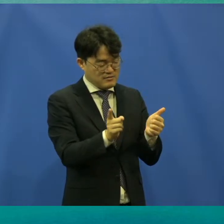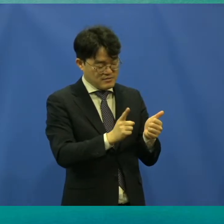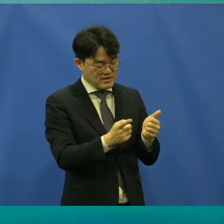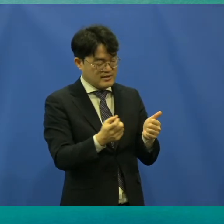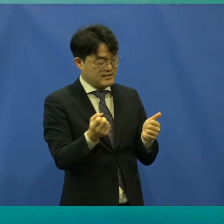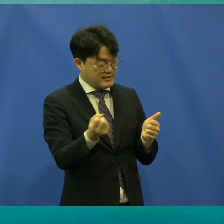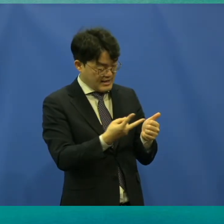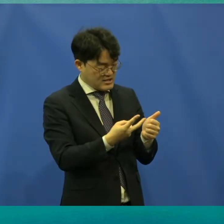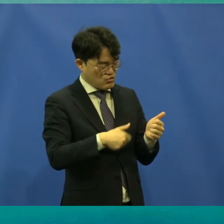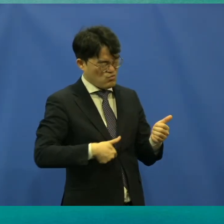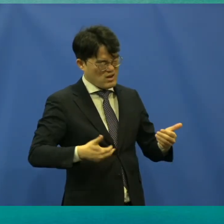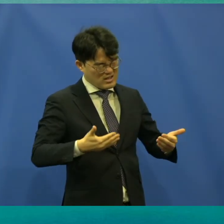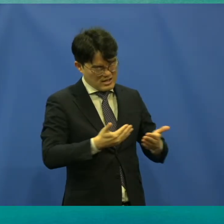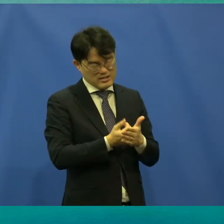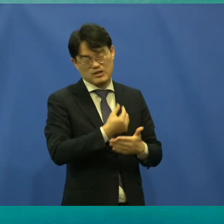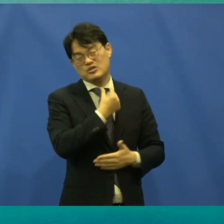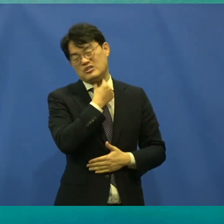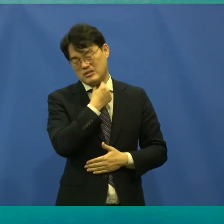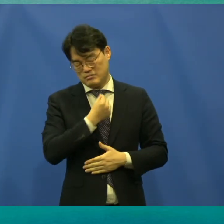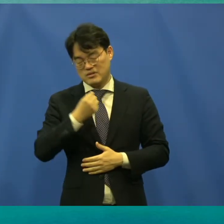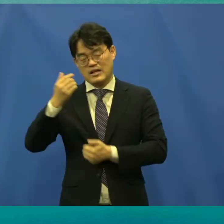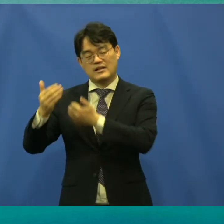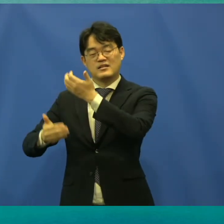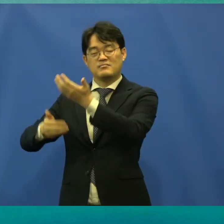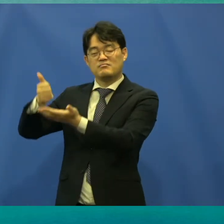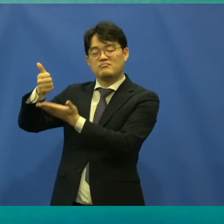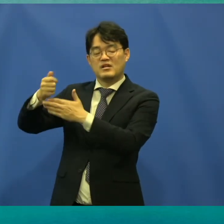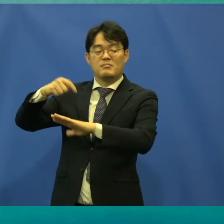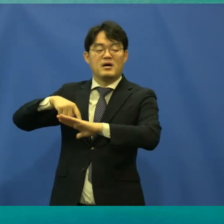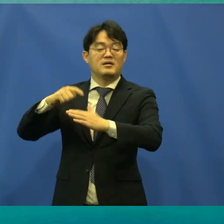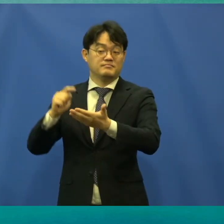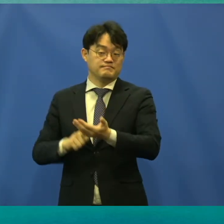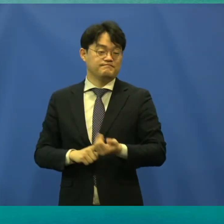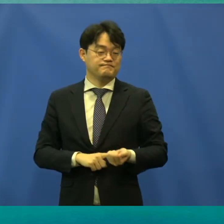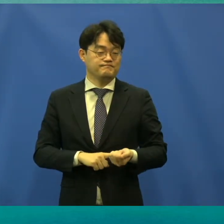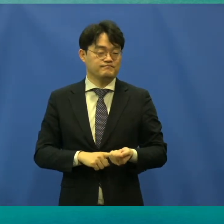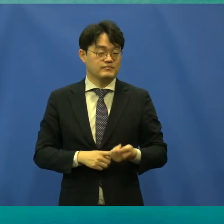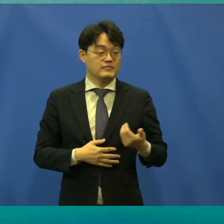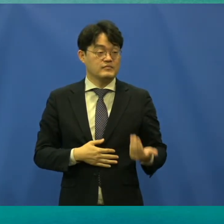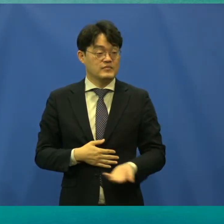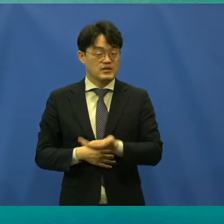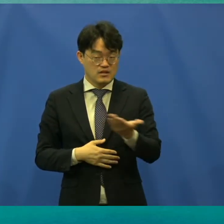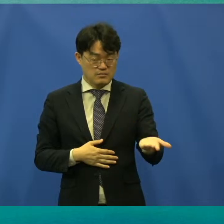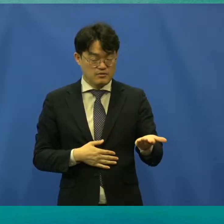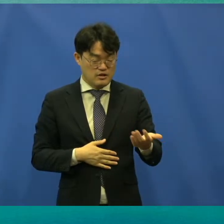추격하시는 하나님은 벌을 주기 위해 따라다니시는 우리 절대 아닙니다.